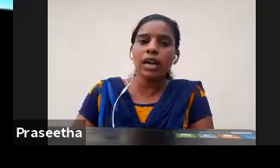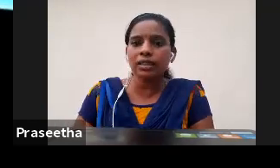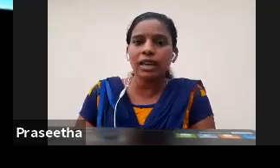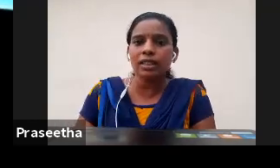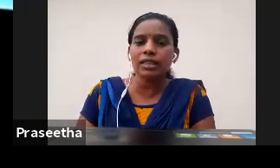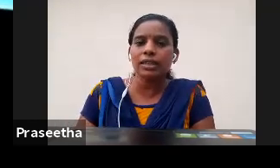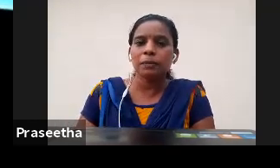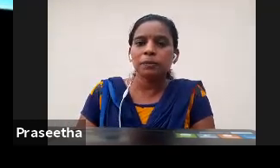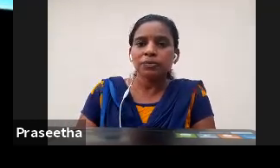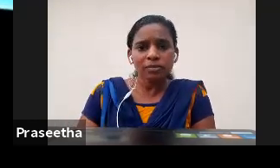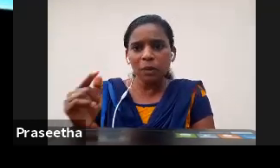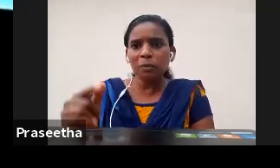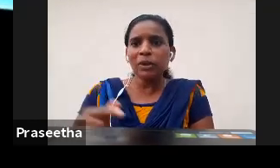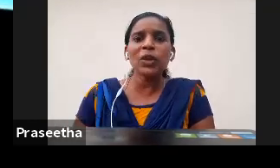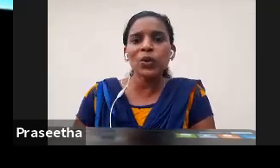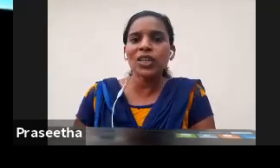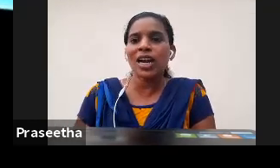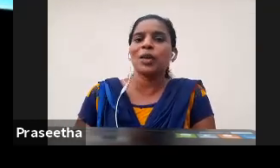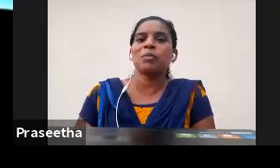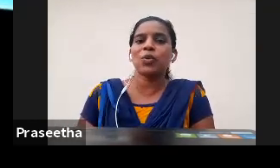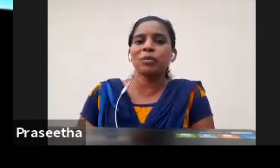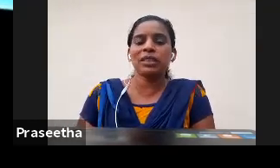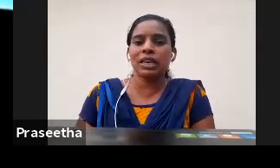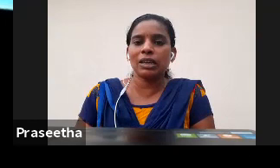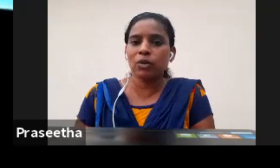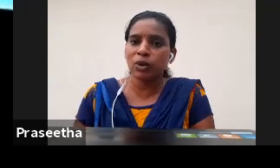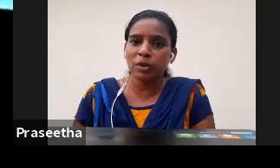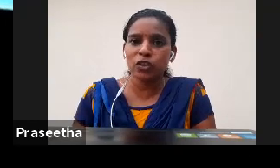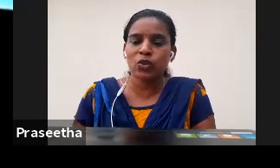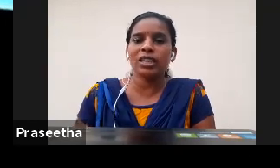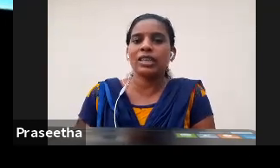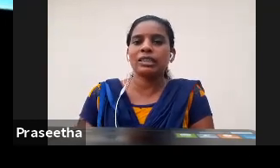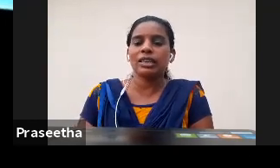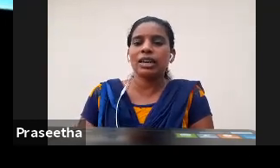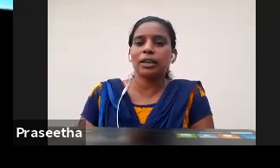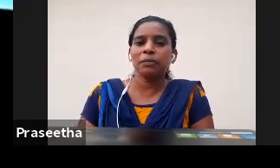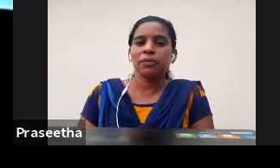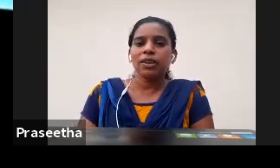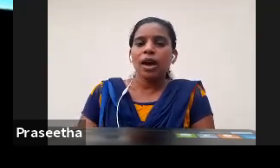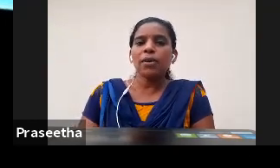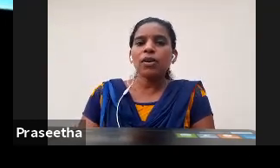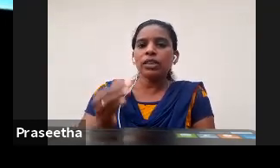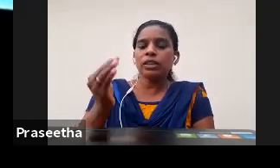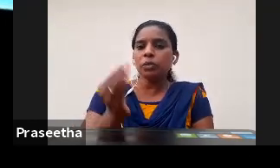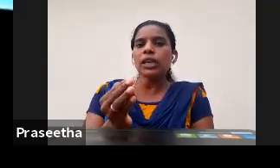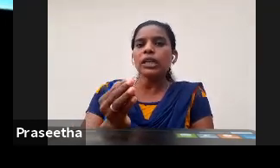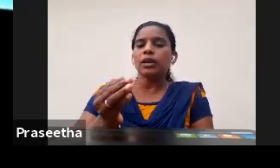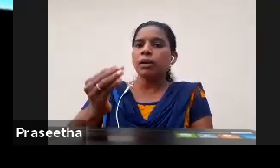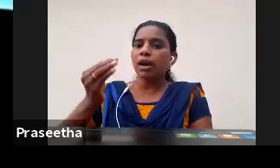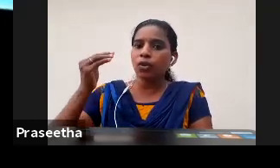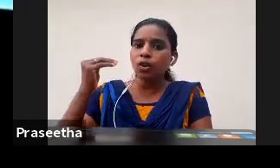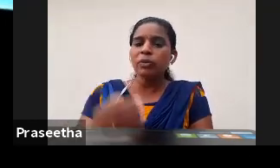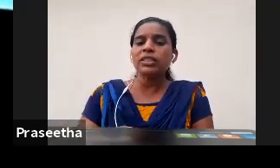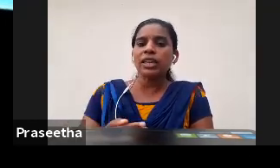കാര്യങ്ങൾ അകത്ത് നടന്നിട്ടുണ്ട്. പറ്റുമെങ്കിൽ ഒന്ന് കാണണം മൗനം എന്നാണ്, മൗനം അടിച്ചു നോക്കിയാൽ അതിനകത്ത് കാണാൻ കഴിയും. അപ്പൊ ഇതുപോലെയാണ്